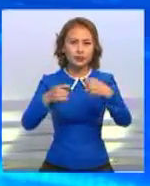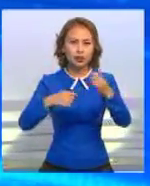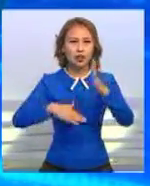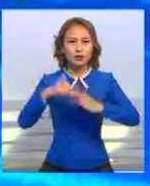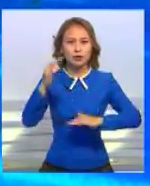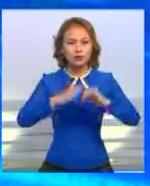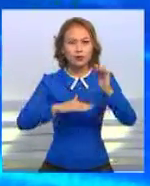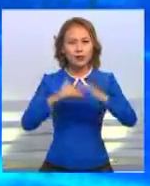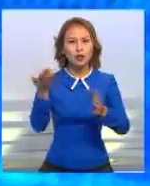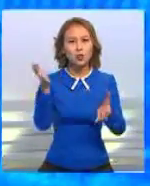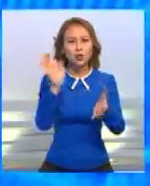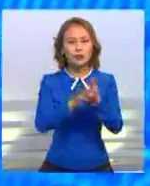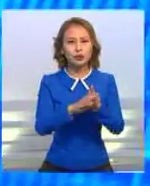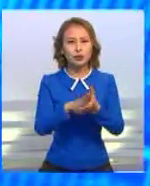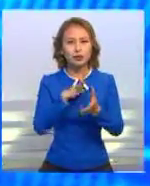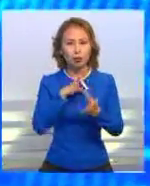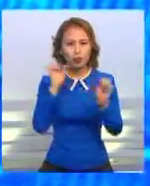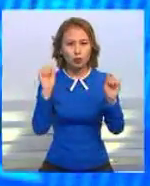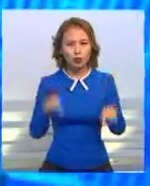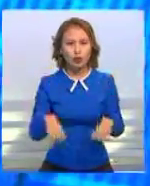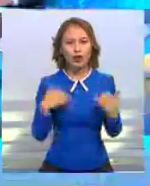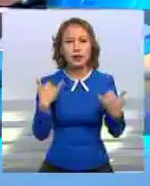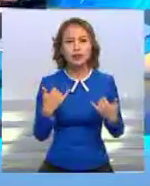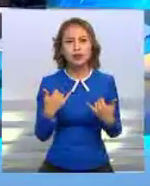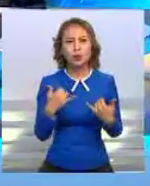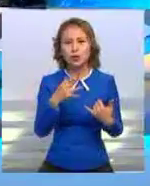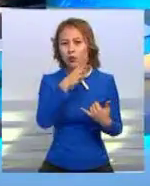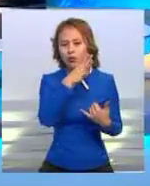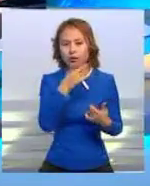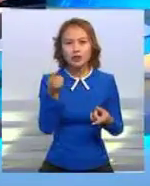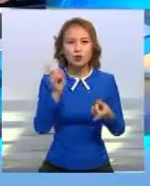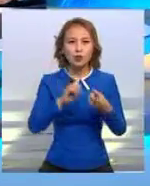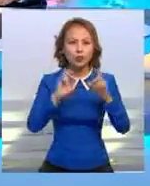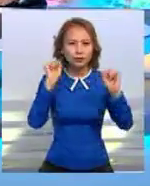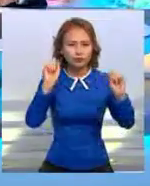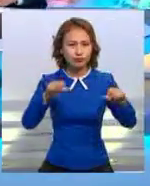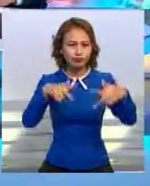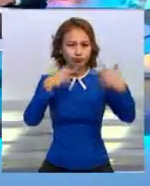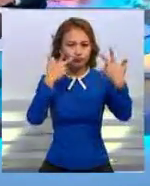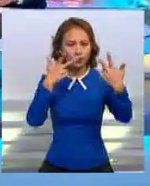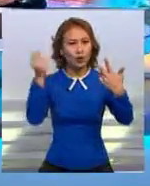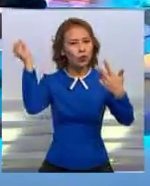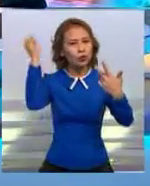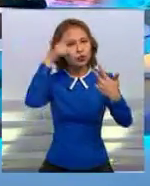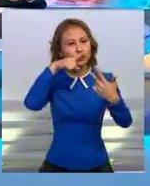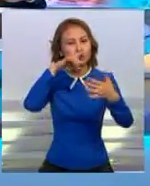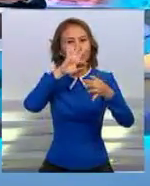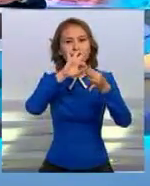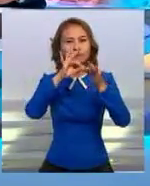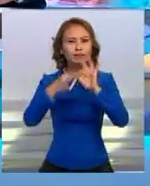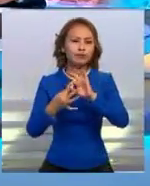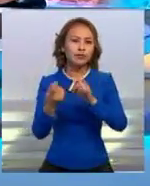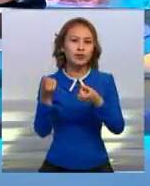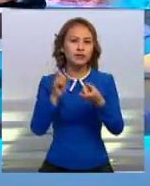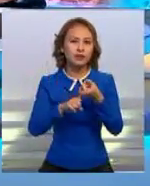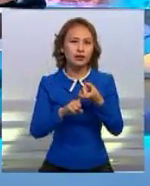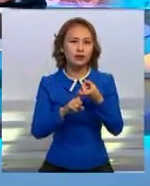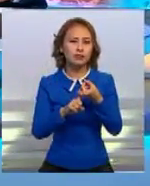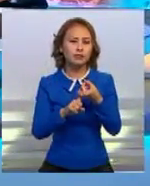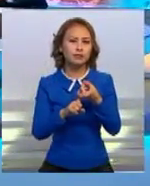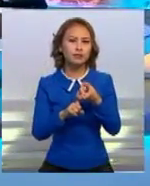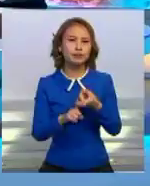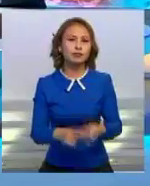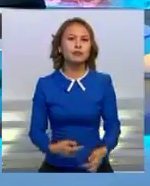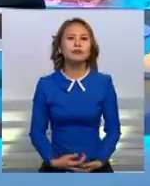алмасып, тәжірибесімен танысуға мүмкіндік береді. Қазір осы жиыннан сол өңірдегі тілшіміз Нұржан Мергенбай тікелей байланысқа шыққалы